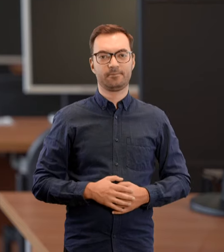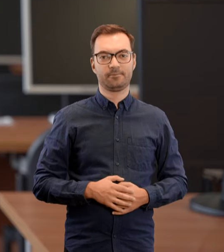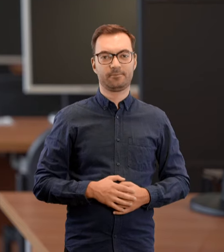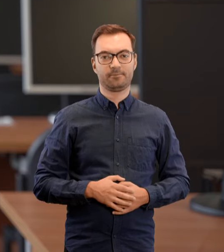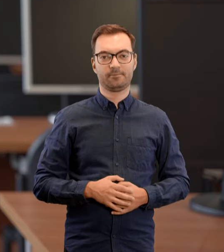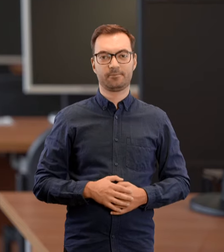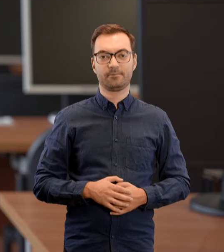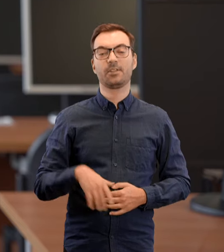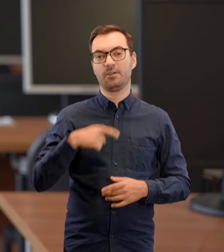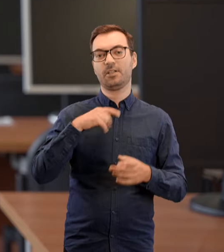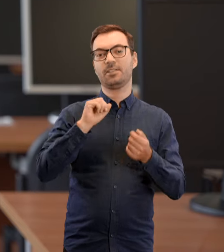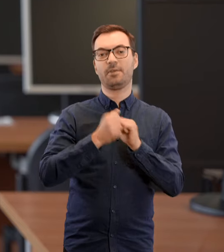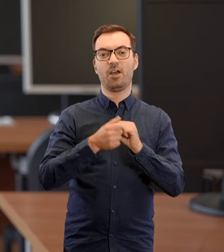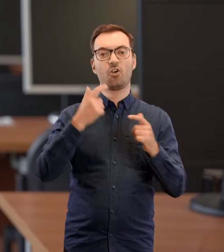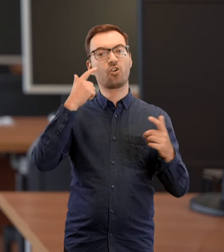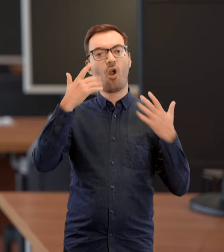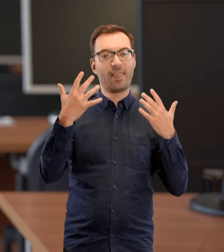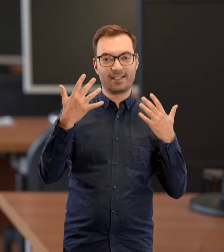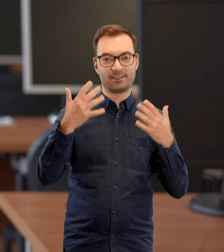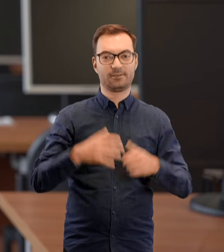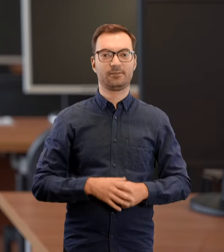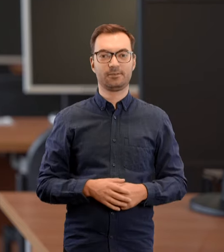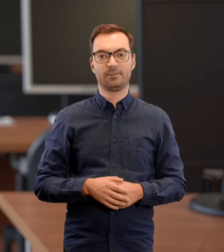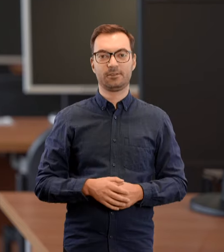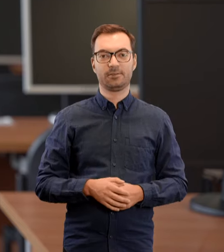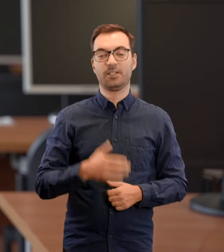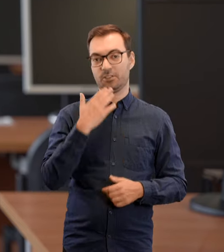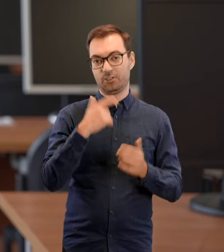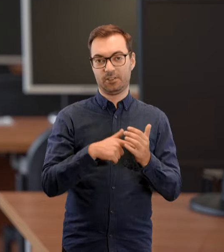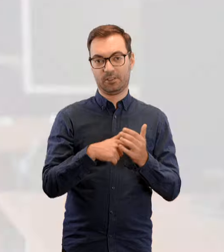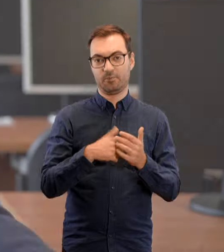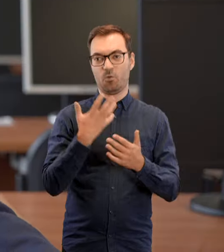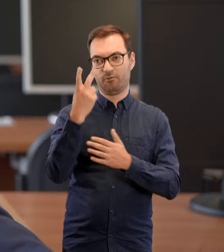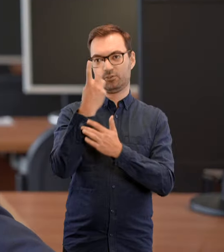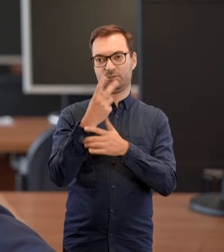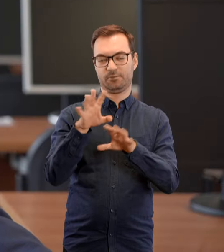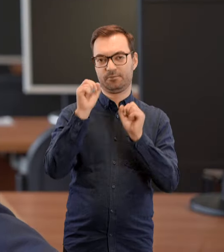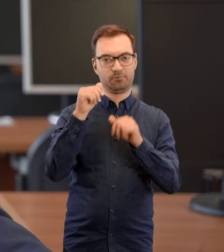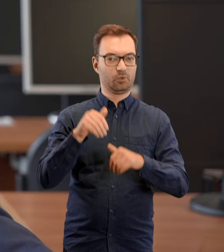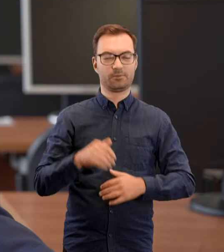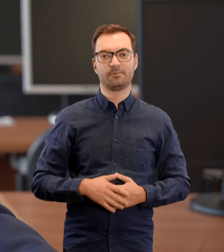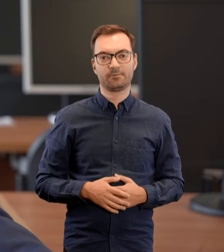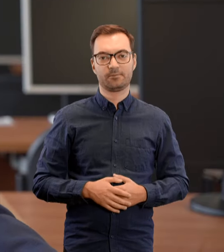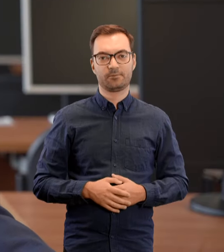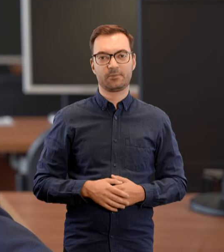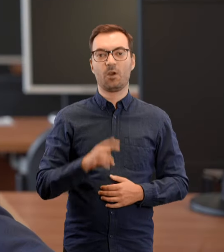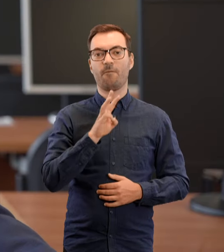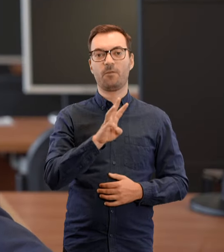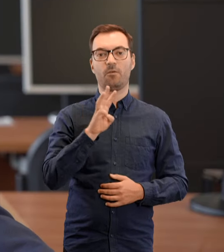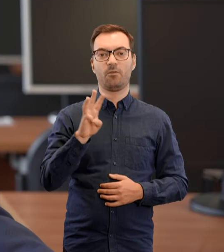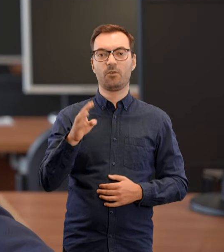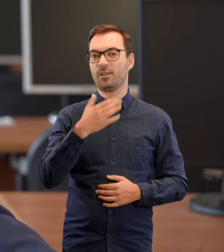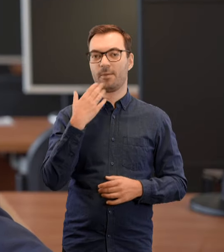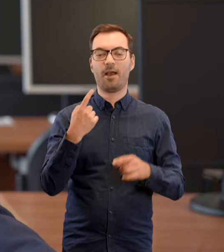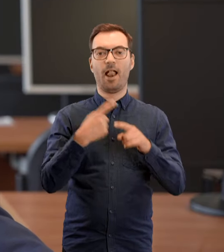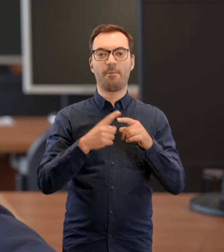możliwość zmieniania kontrastu, która ułatwia korzystanie ze strony. Strona internetowa nie zawiera w treści